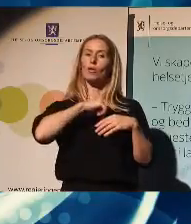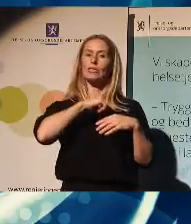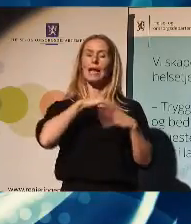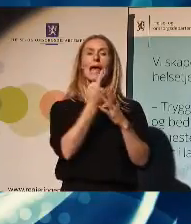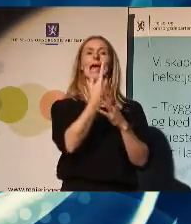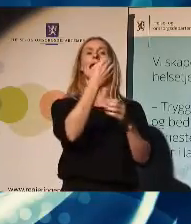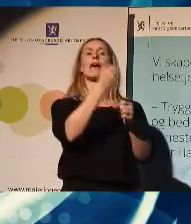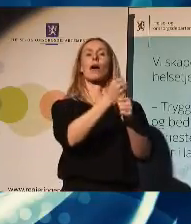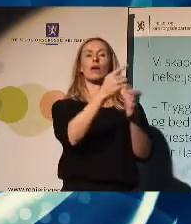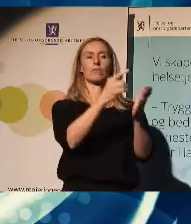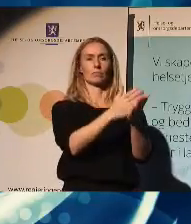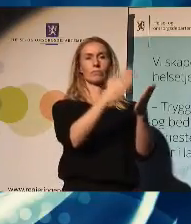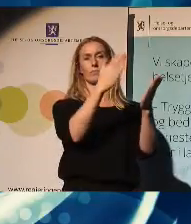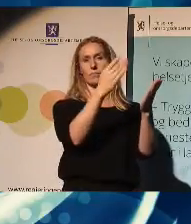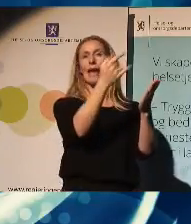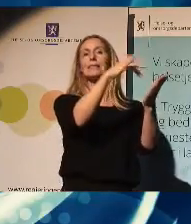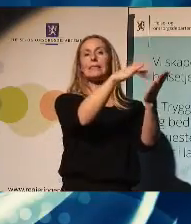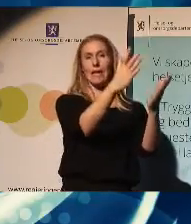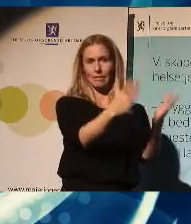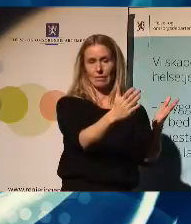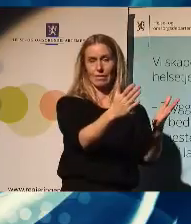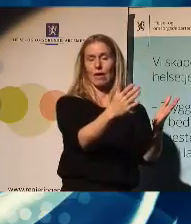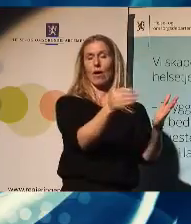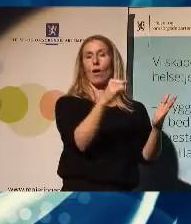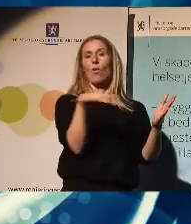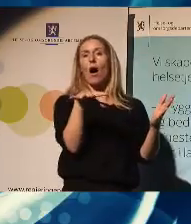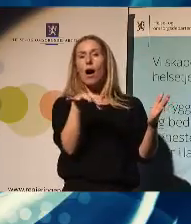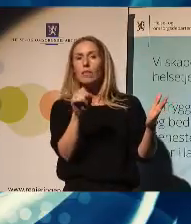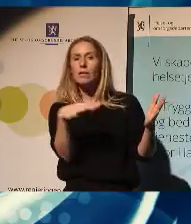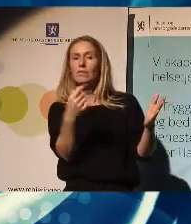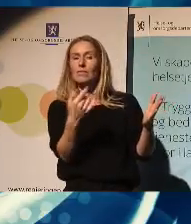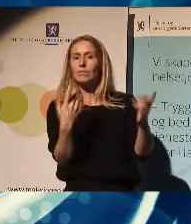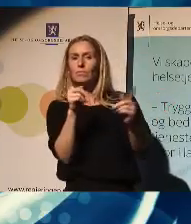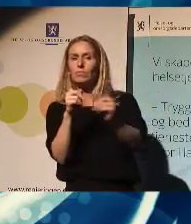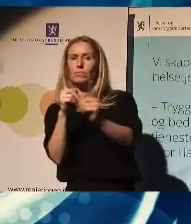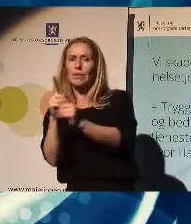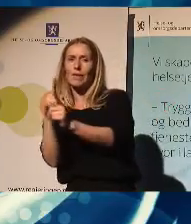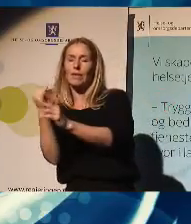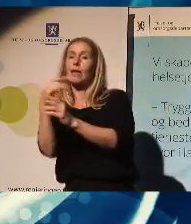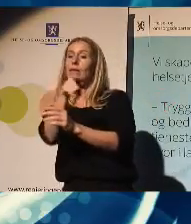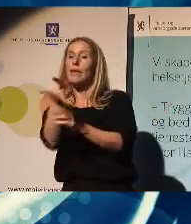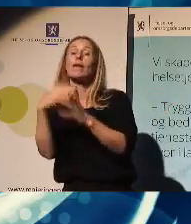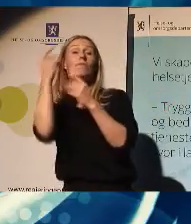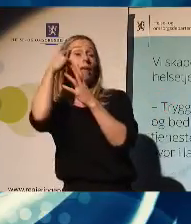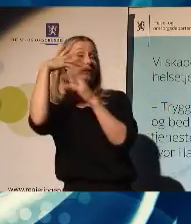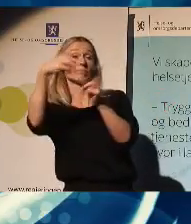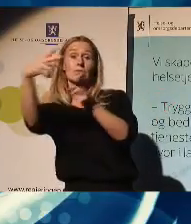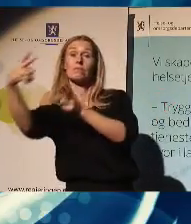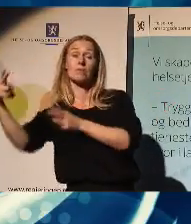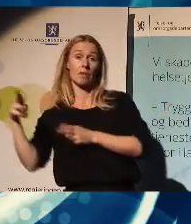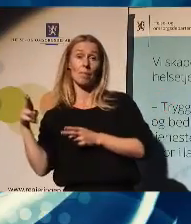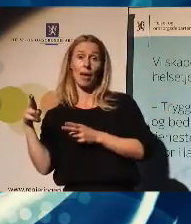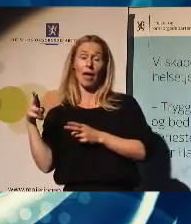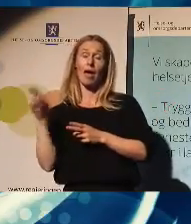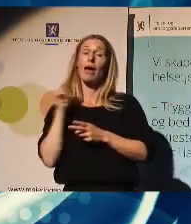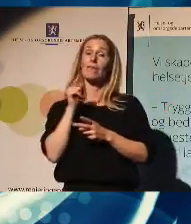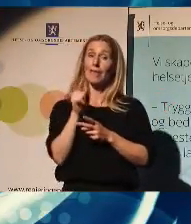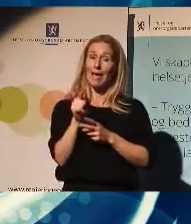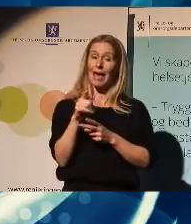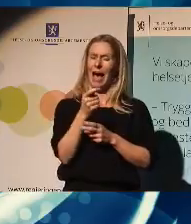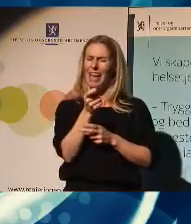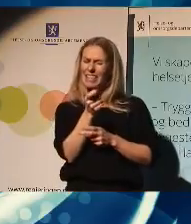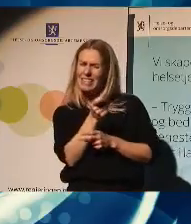gang et sted, og så vet de som skal ha behov for det akkurat det. Det nesten på